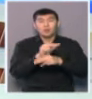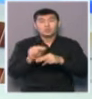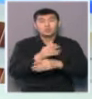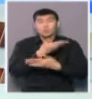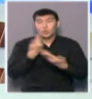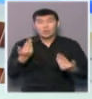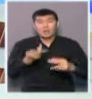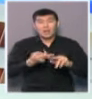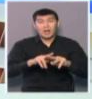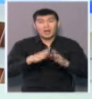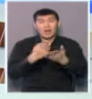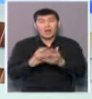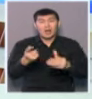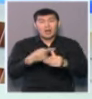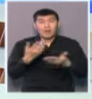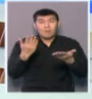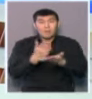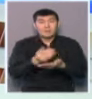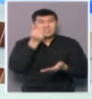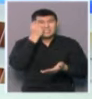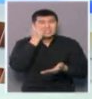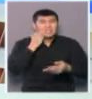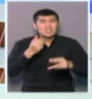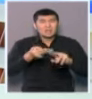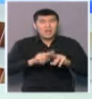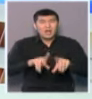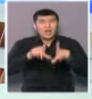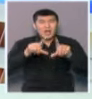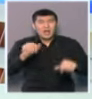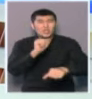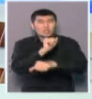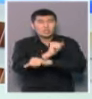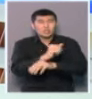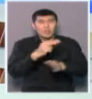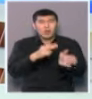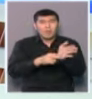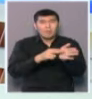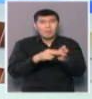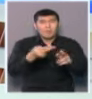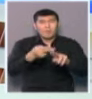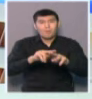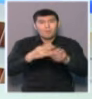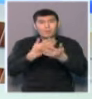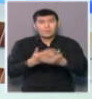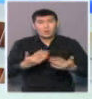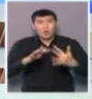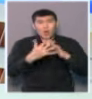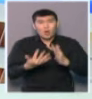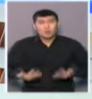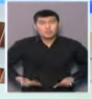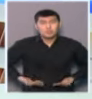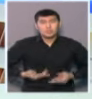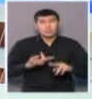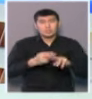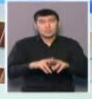Бүгінде нысанның аты барда, заты жоқ. Әбден мүжіліп біткен 9 жолдың торабында тұрған елді мекен тұрғындар үшін пойыз